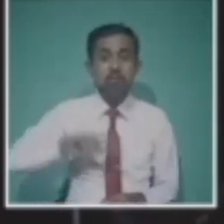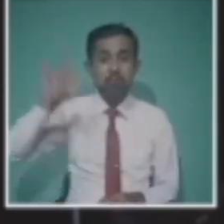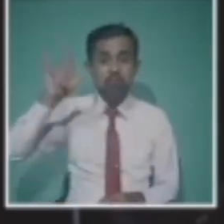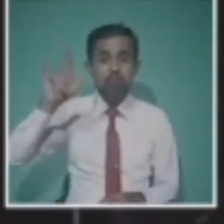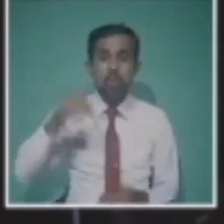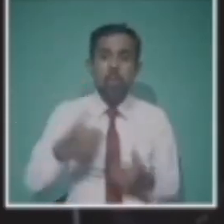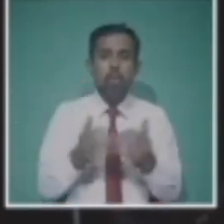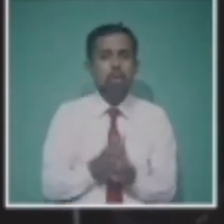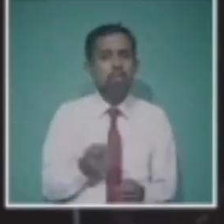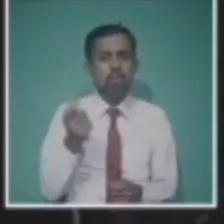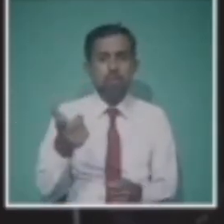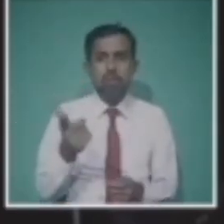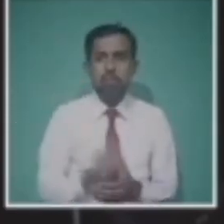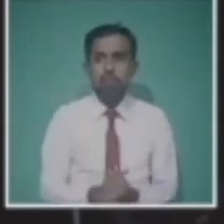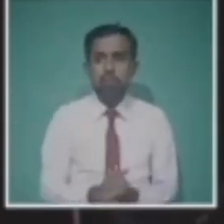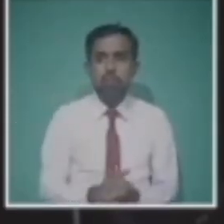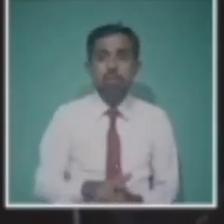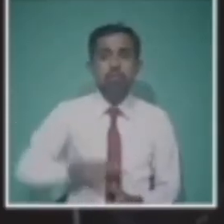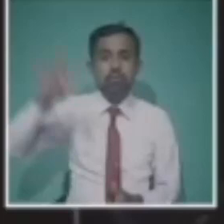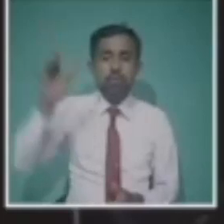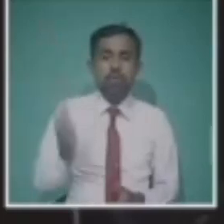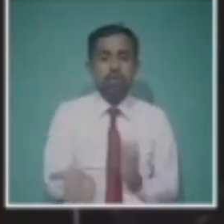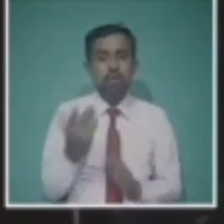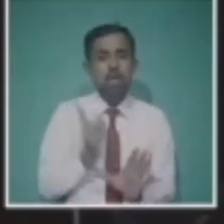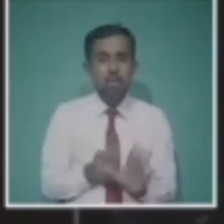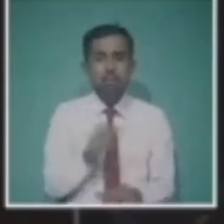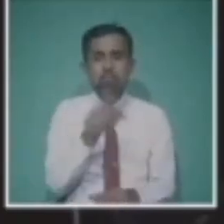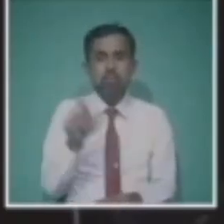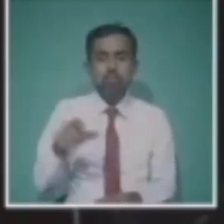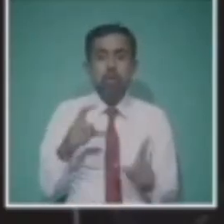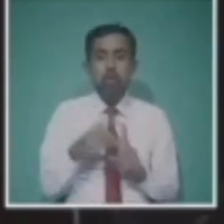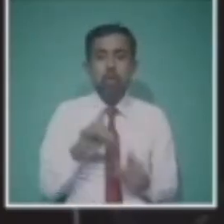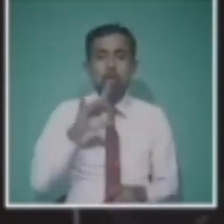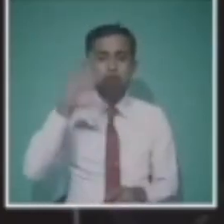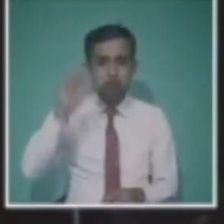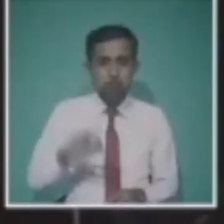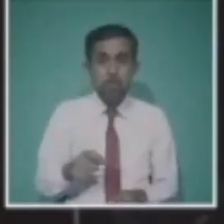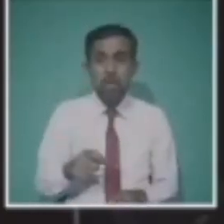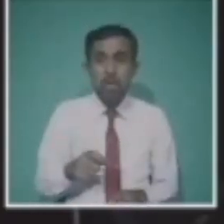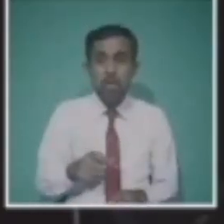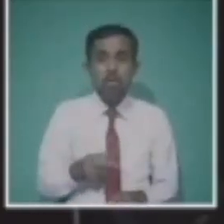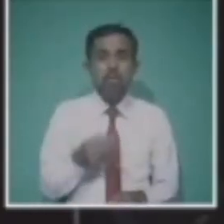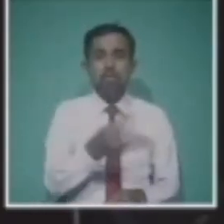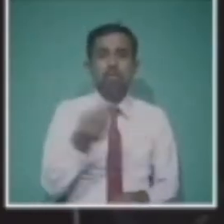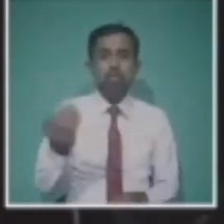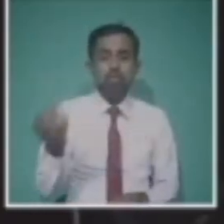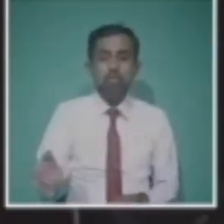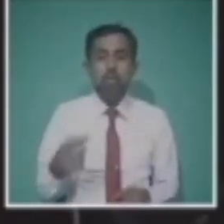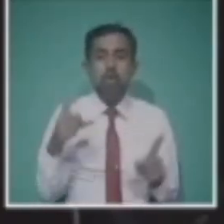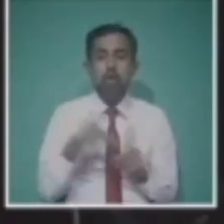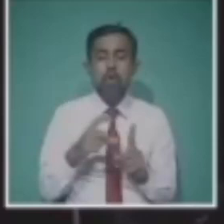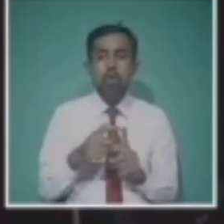ඕන කෙනෙකුට. ඉතින් පිටරට යන හැම කෙනාටම ඩොලර් 15,000කින් දුන්නාම